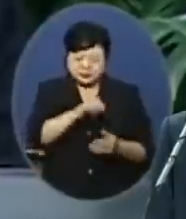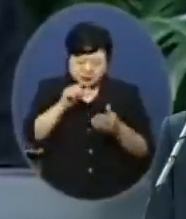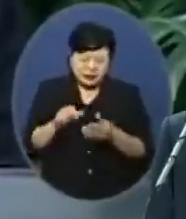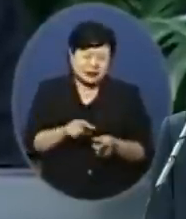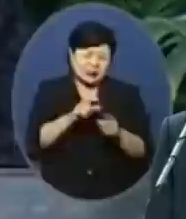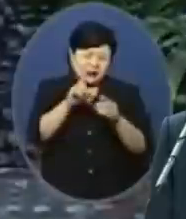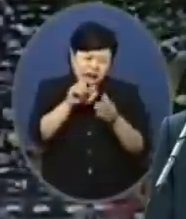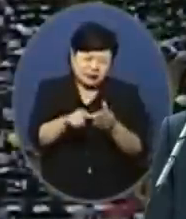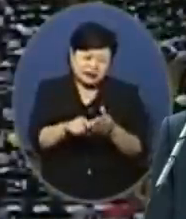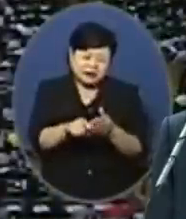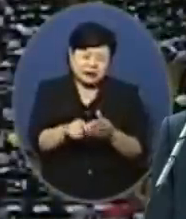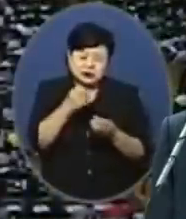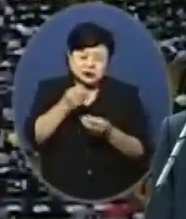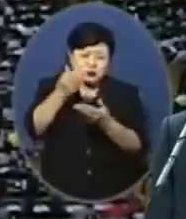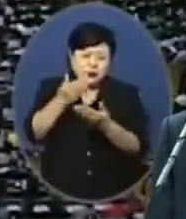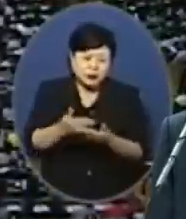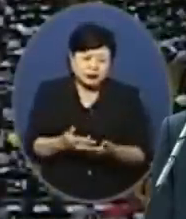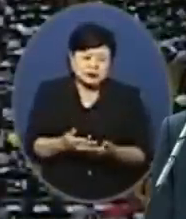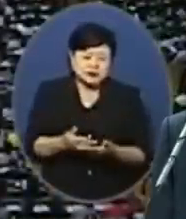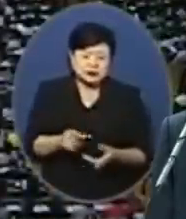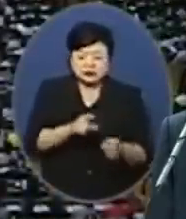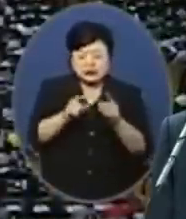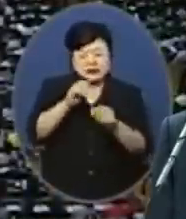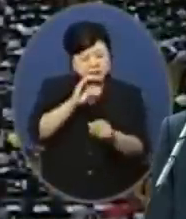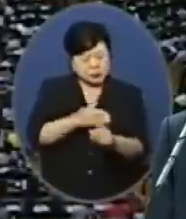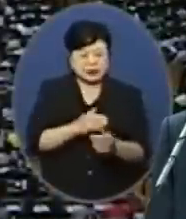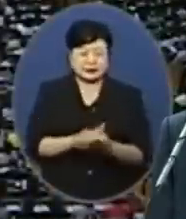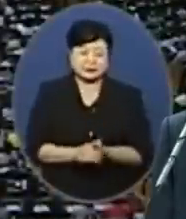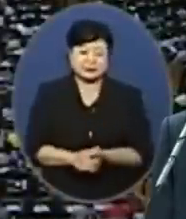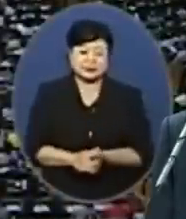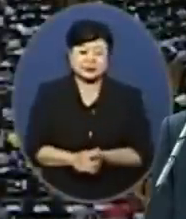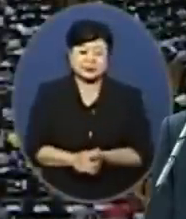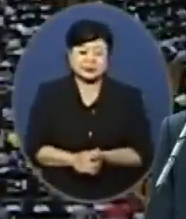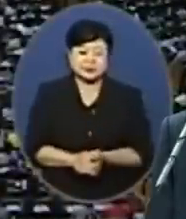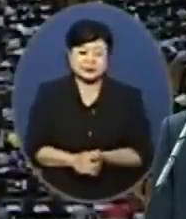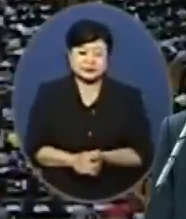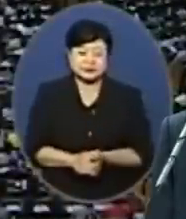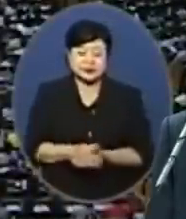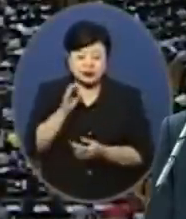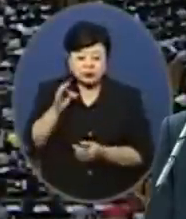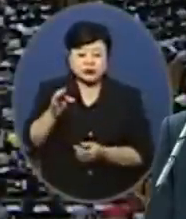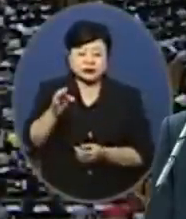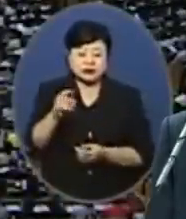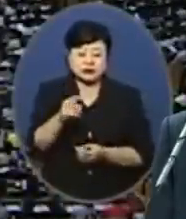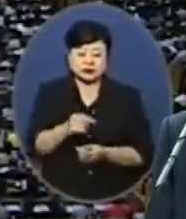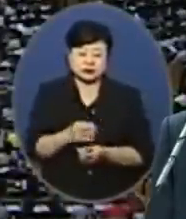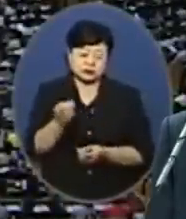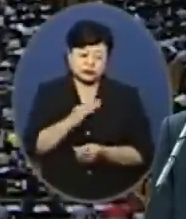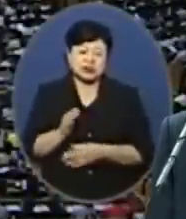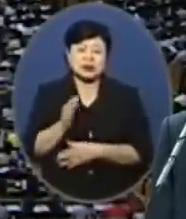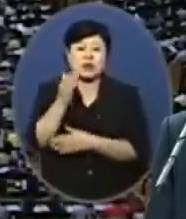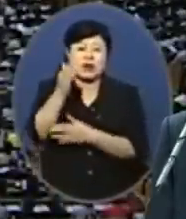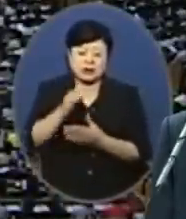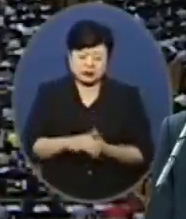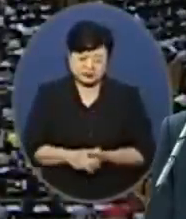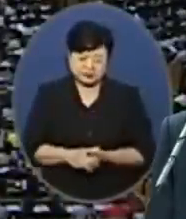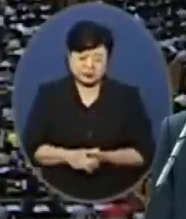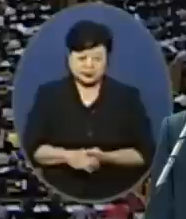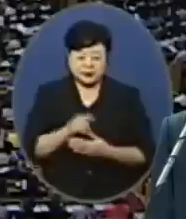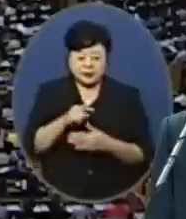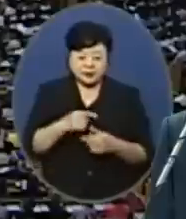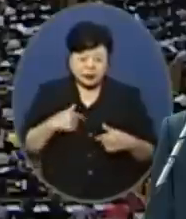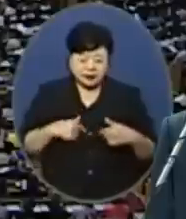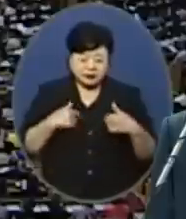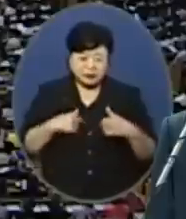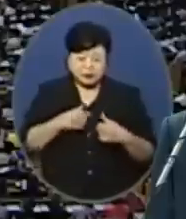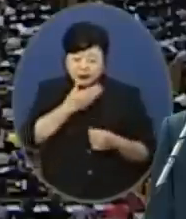살되 축복받은 인생을 살 수가 없는 것입니다. 물질적인 어떤 부귀 영화도 마음의